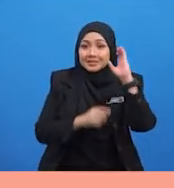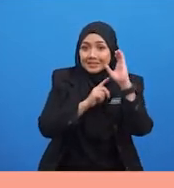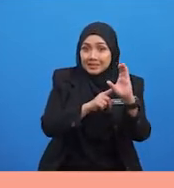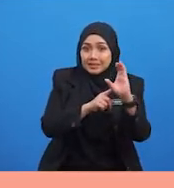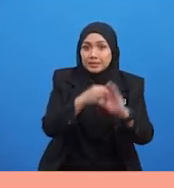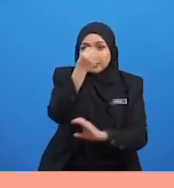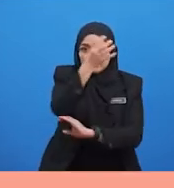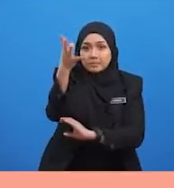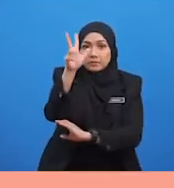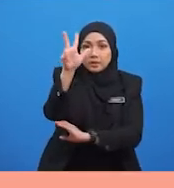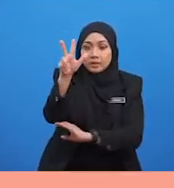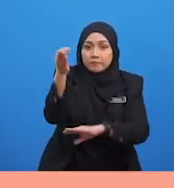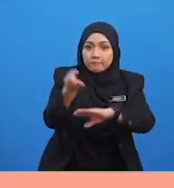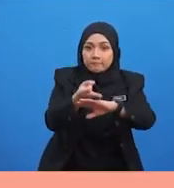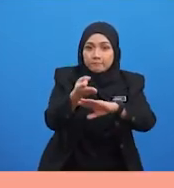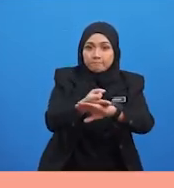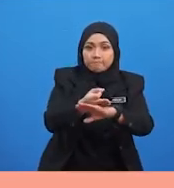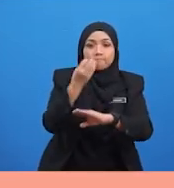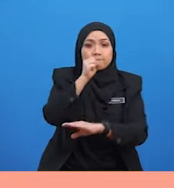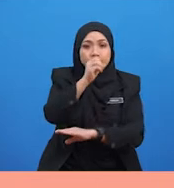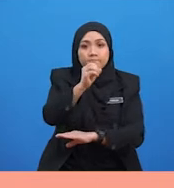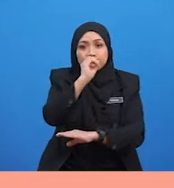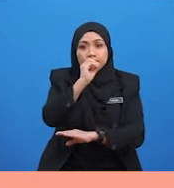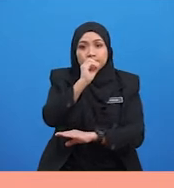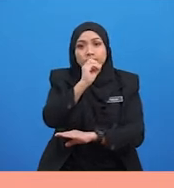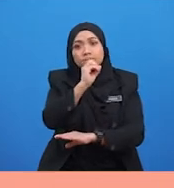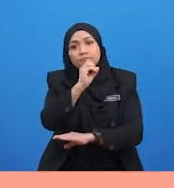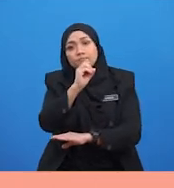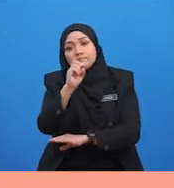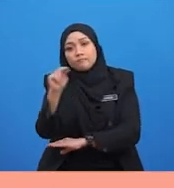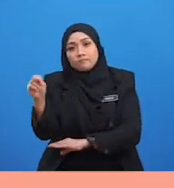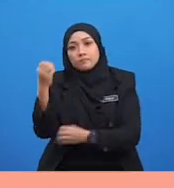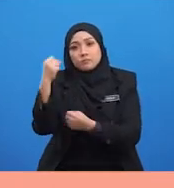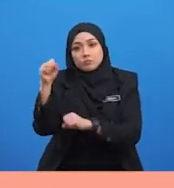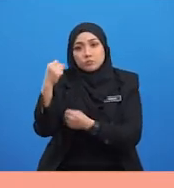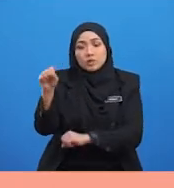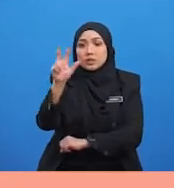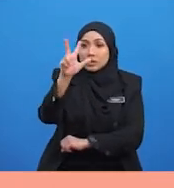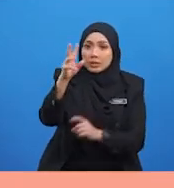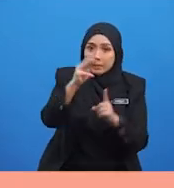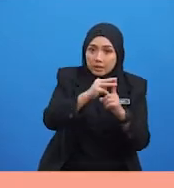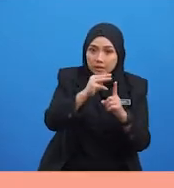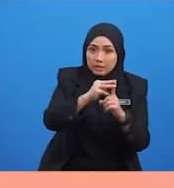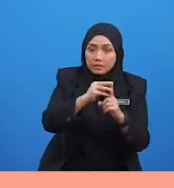C. Nyatakan 3 fungsi minuman sukan. 3 markah.